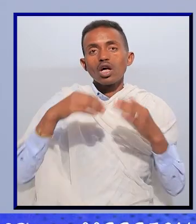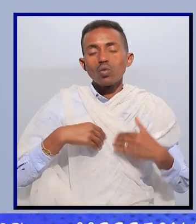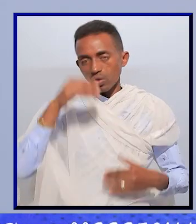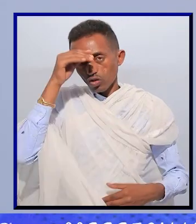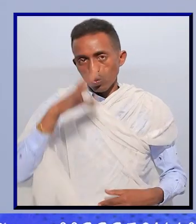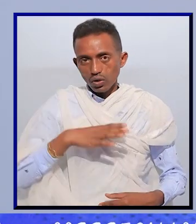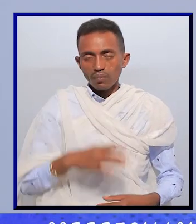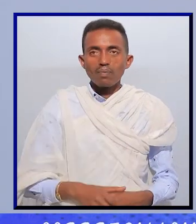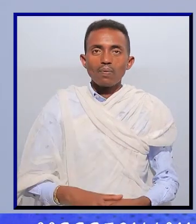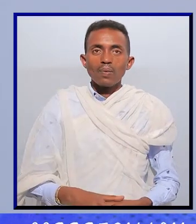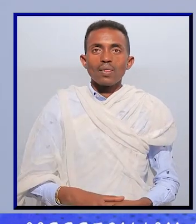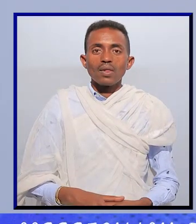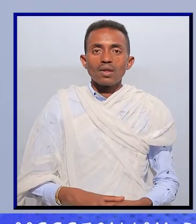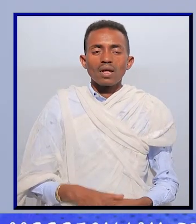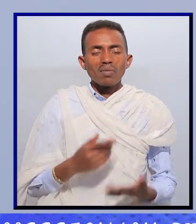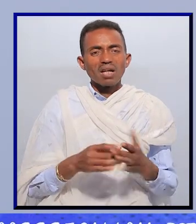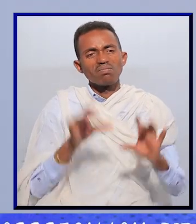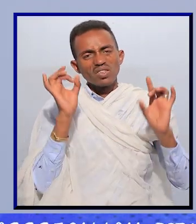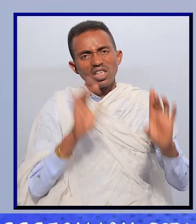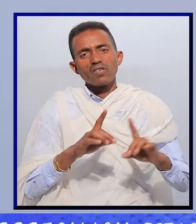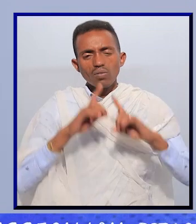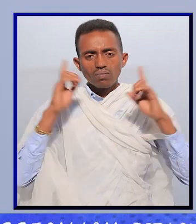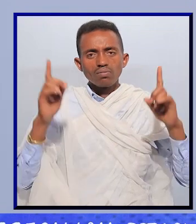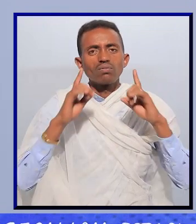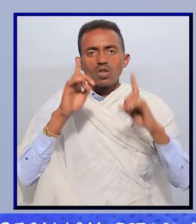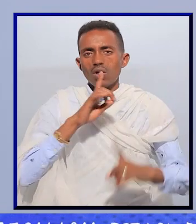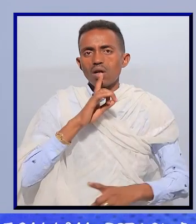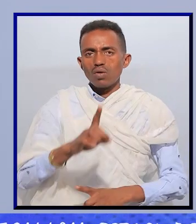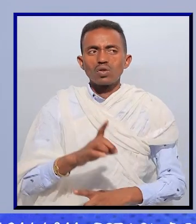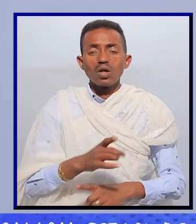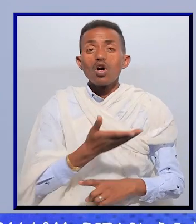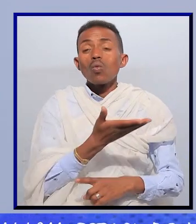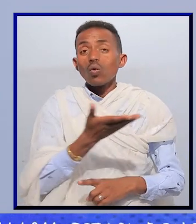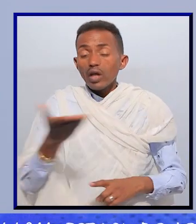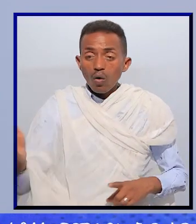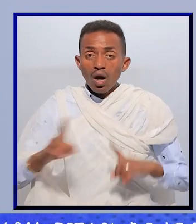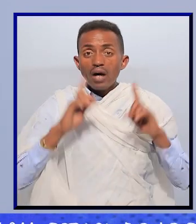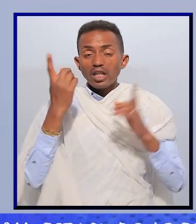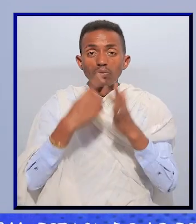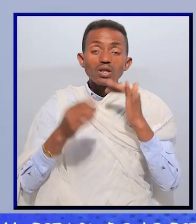ጸያፍ ነው፣ ነውር ነው። ጉዳዩ ኃጢአት መሆኑን ህሊናቸው ይነግራቸዋል።